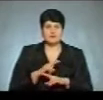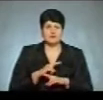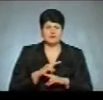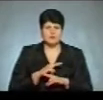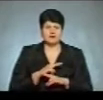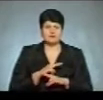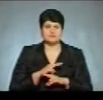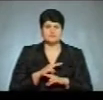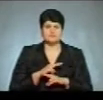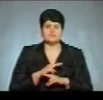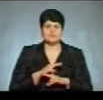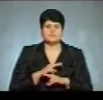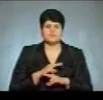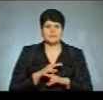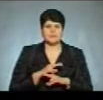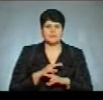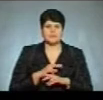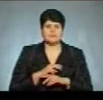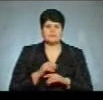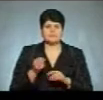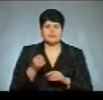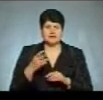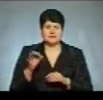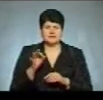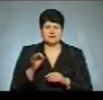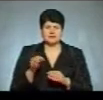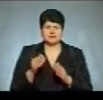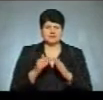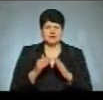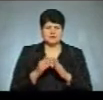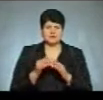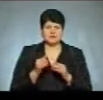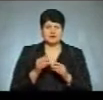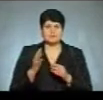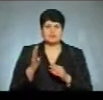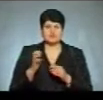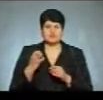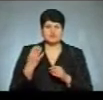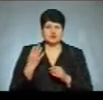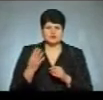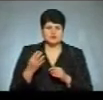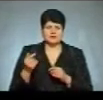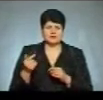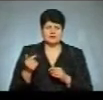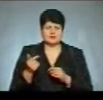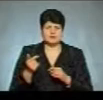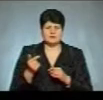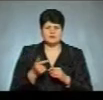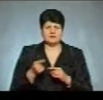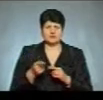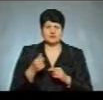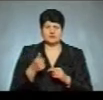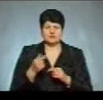хаті, чи його більше не годин сюди палити, бо не годин заплатити. Я мала 404 субсидію. Цього року